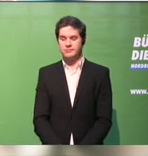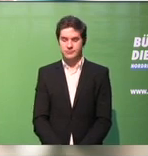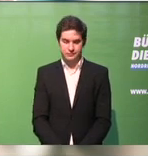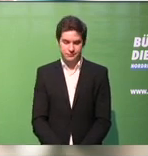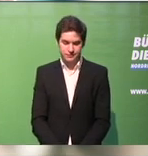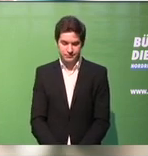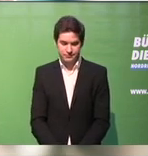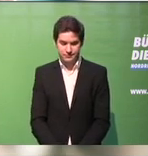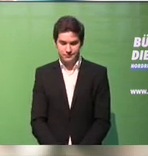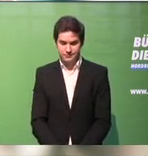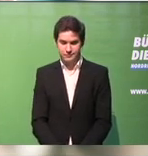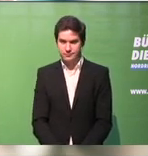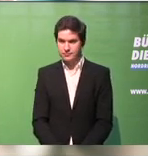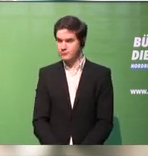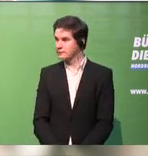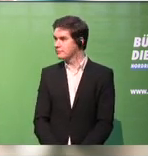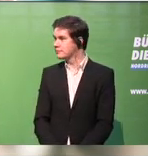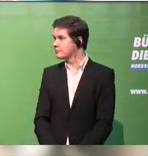Wunderbar.